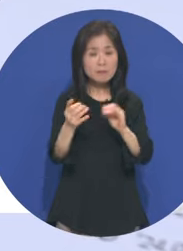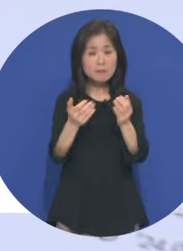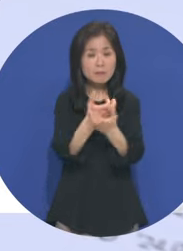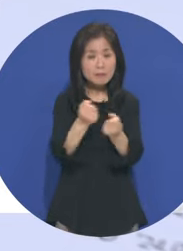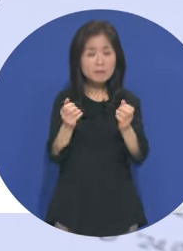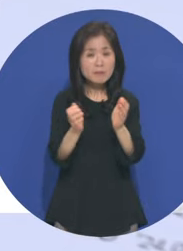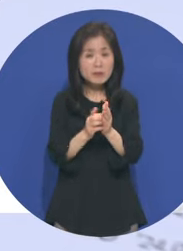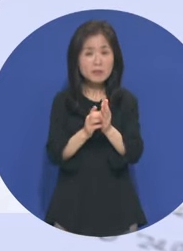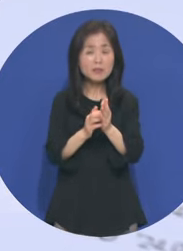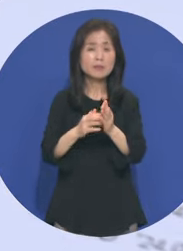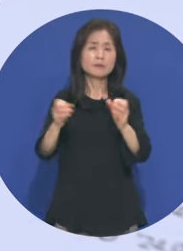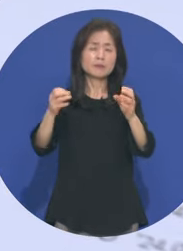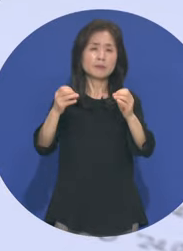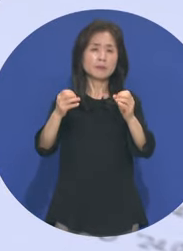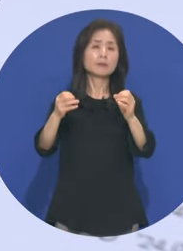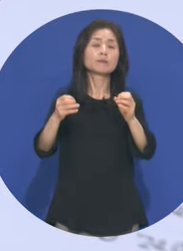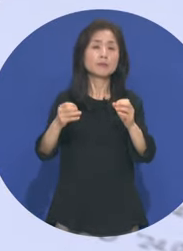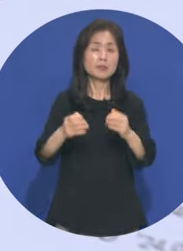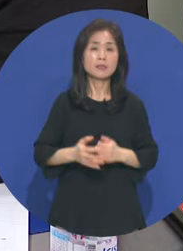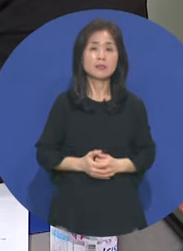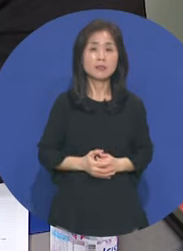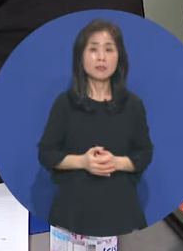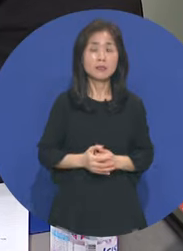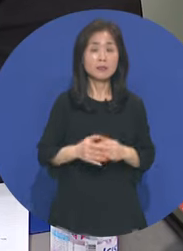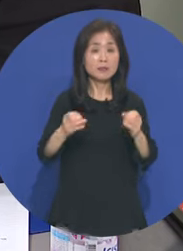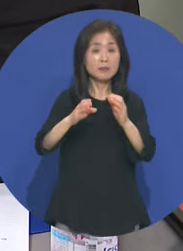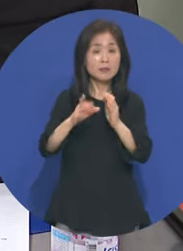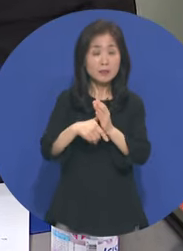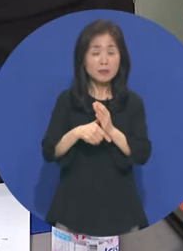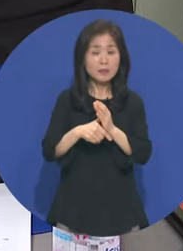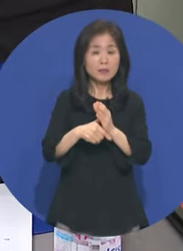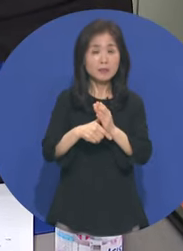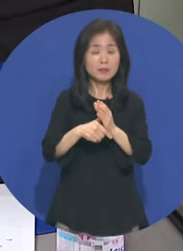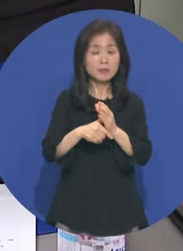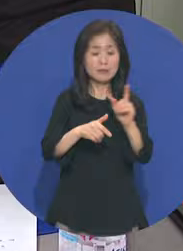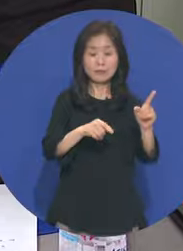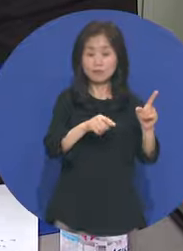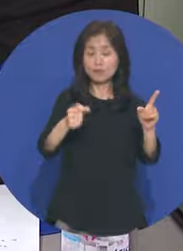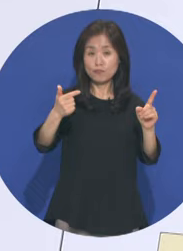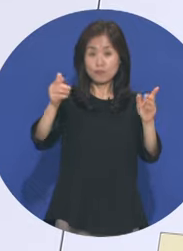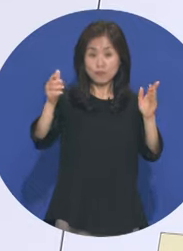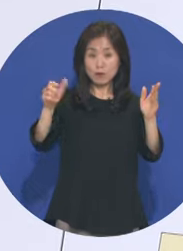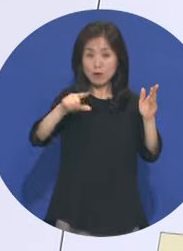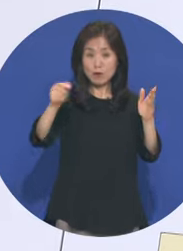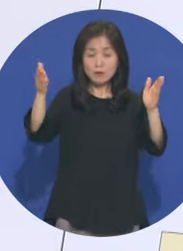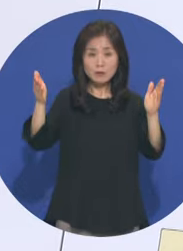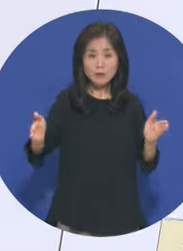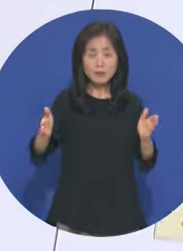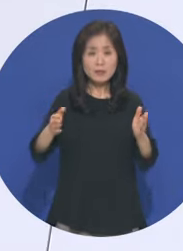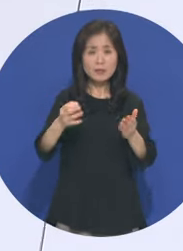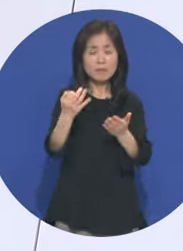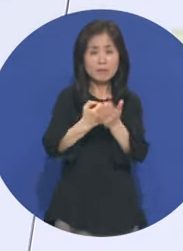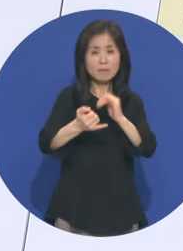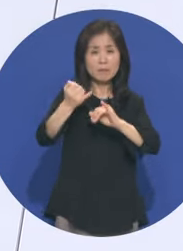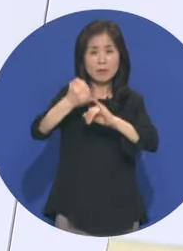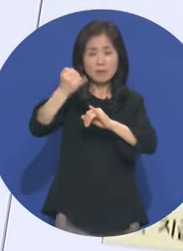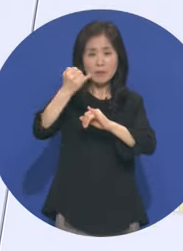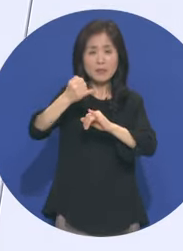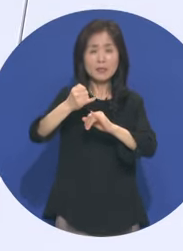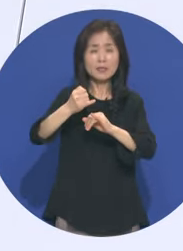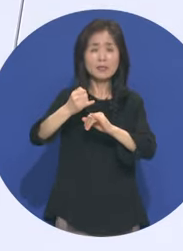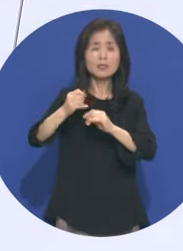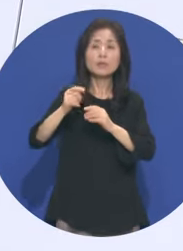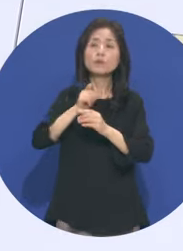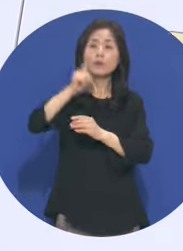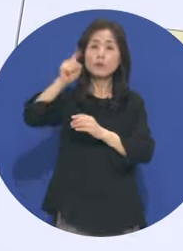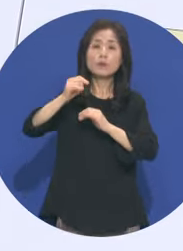경기도 조성 업무 협약에 후속 조치입니다 남해에서 경유도 전담팀은 상반기 중 건설 현장 임금 채을 신고자 포상제를 도입할